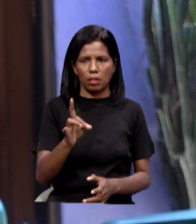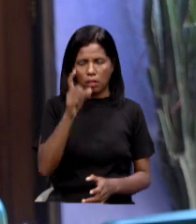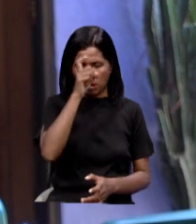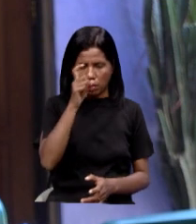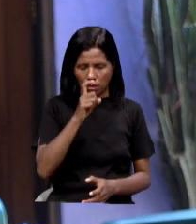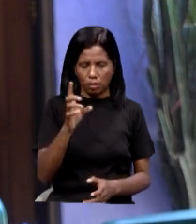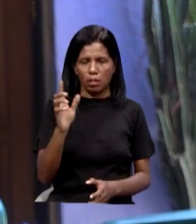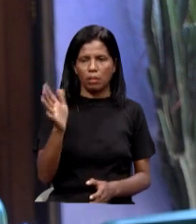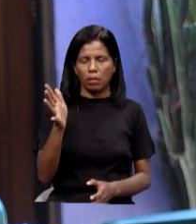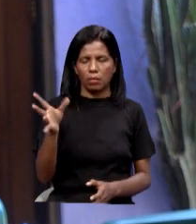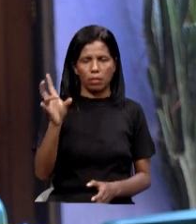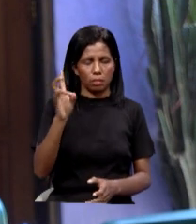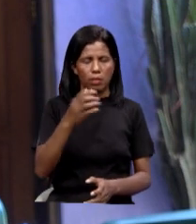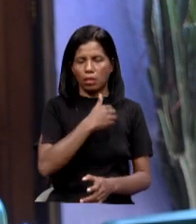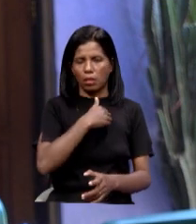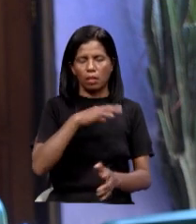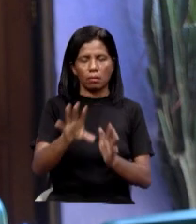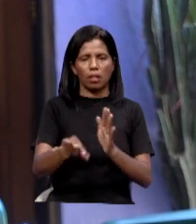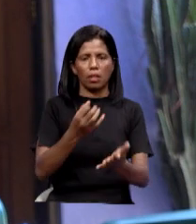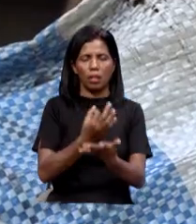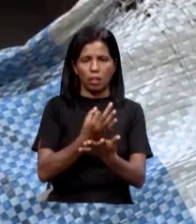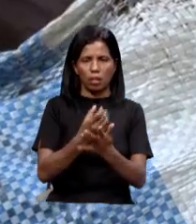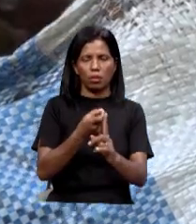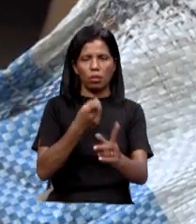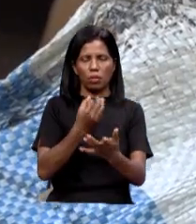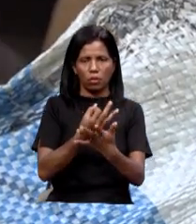57 será que vai letar nem 50 60 anos foi letar